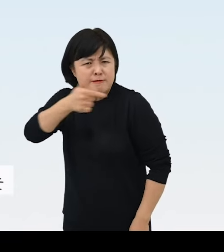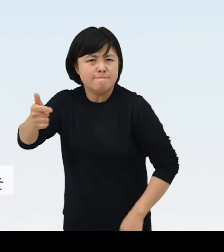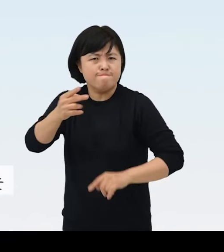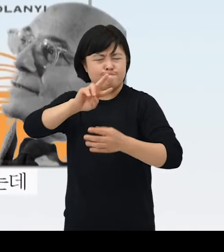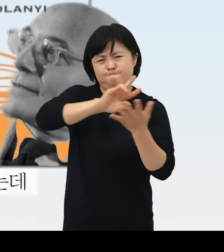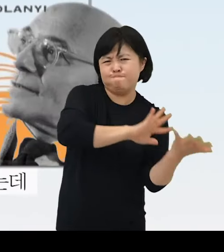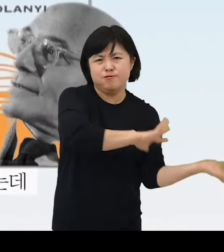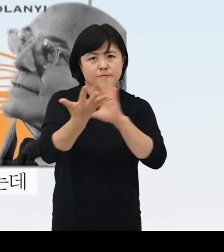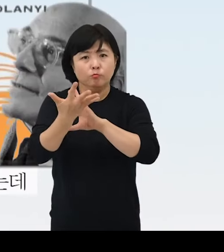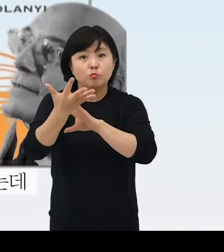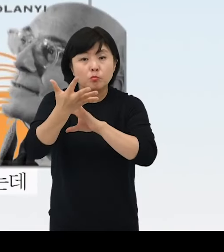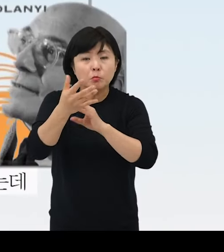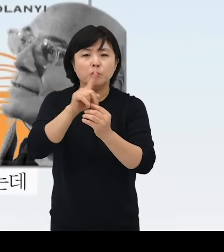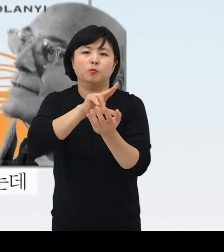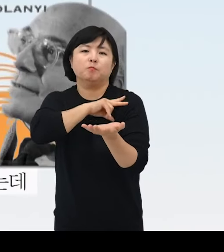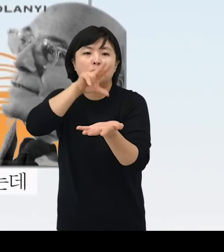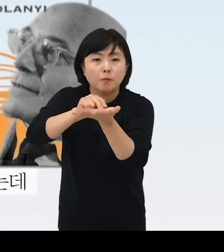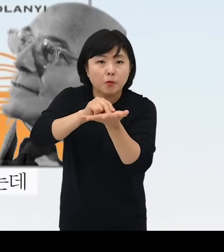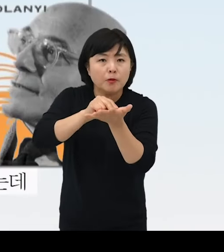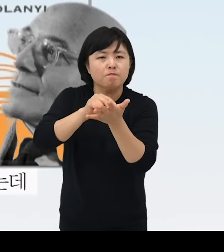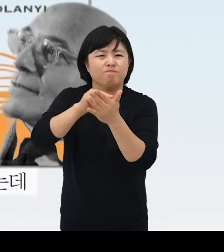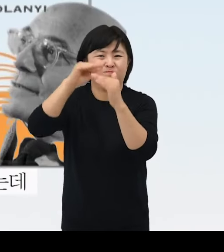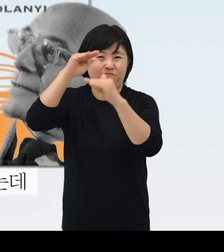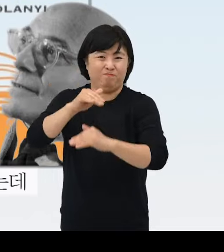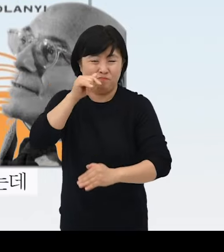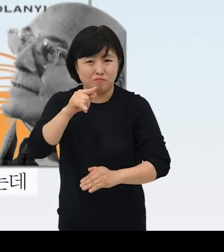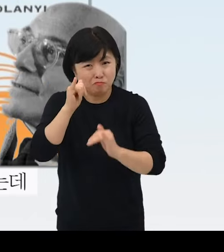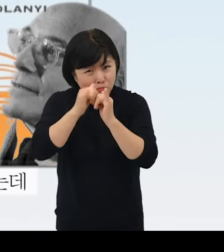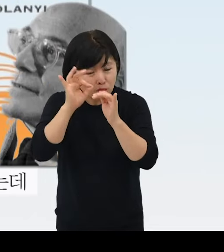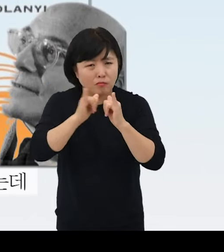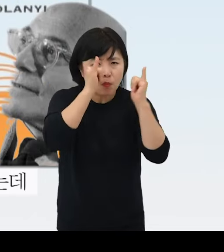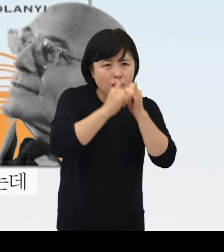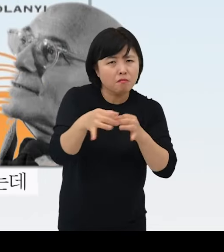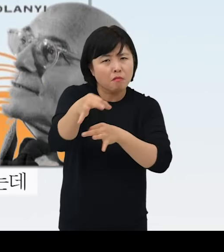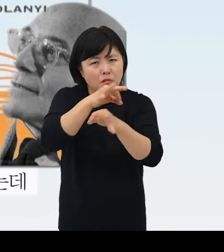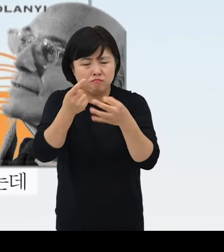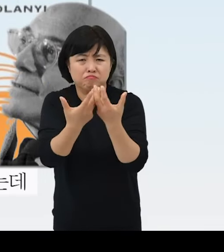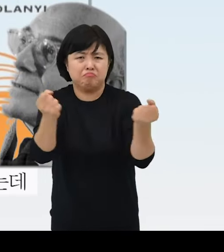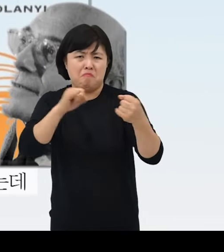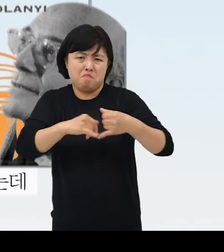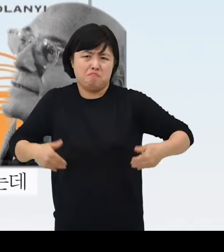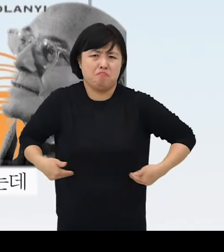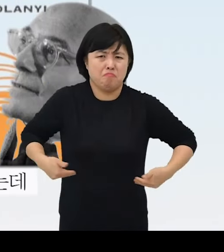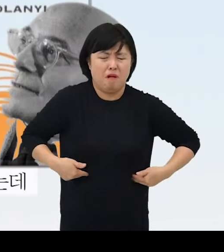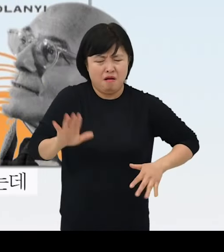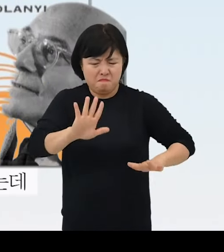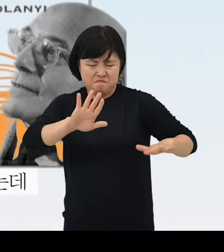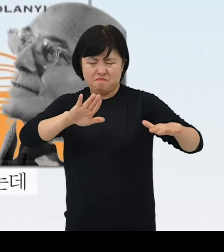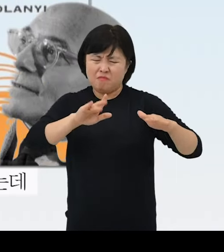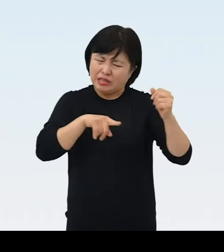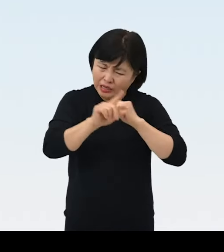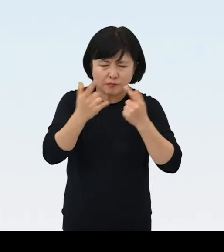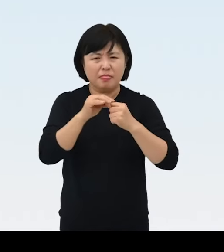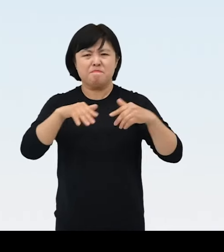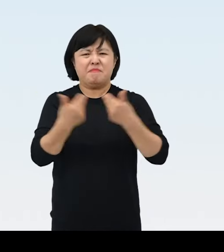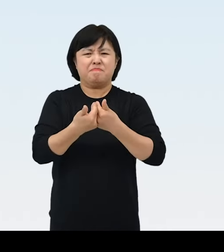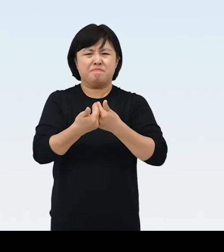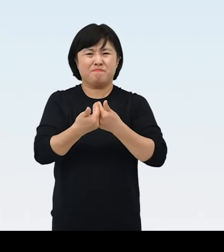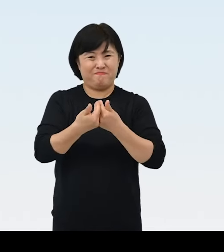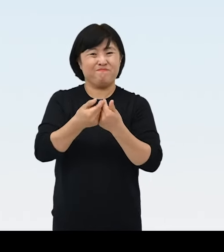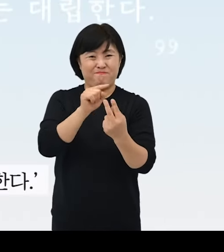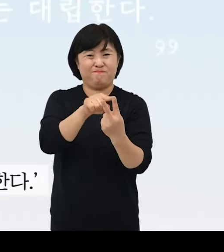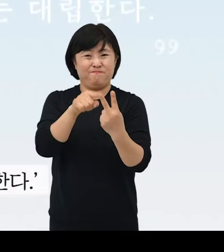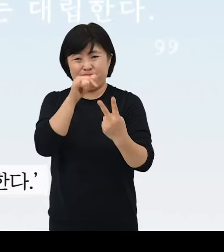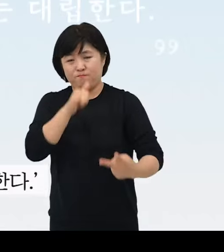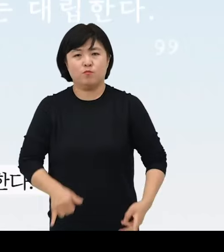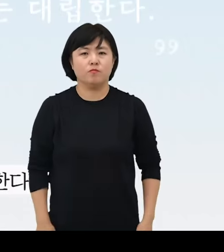논의는 칼 폴라니의 거대한 전환 이런 쪽으로 이제 주된 포커스를 삼고 있는데, 이 내용이